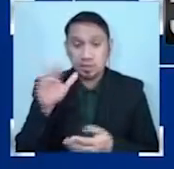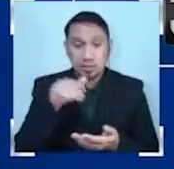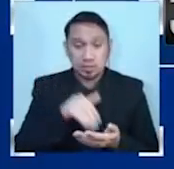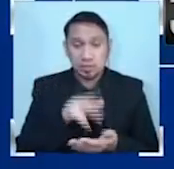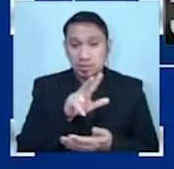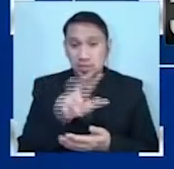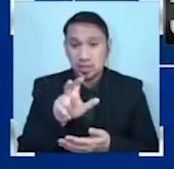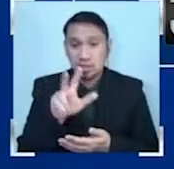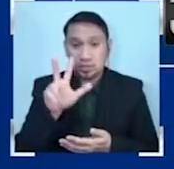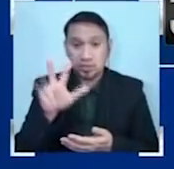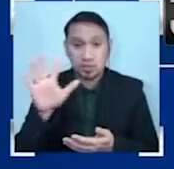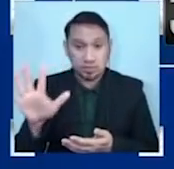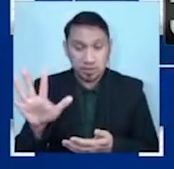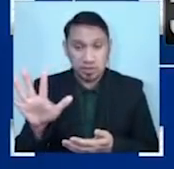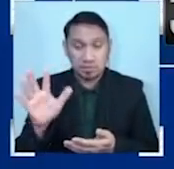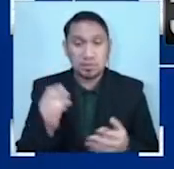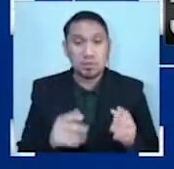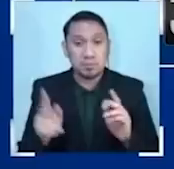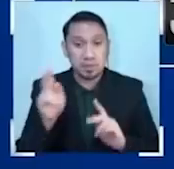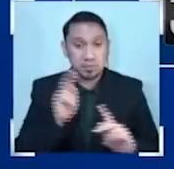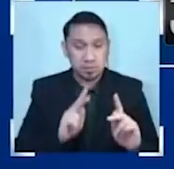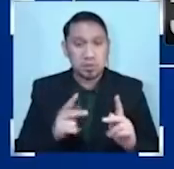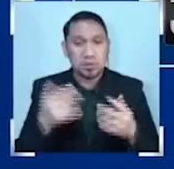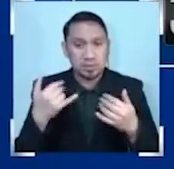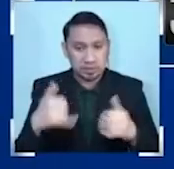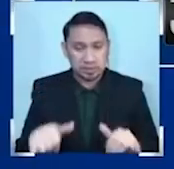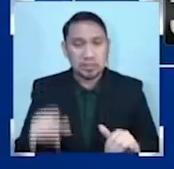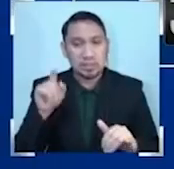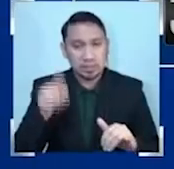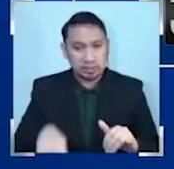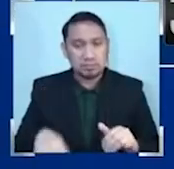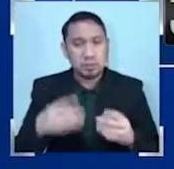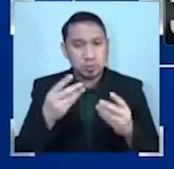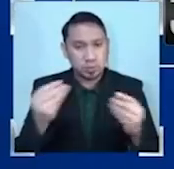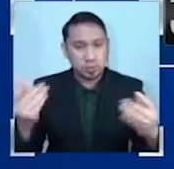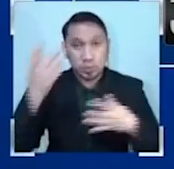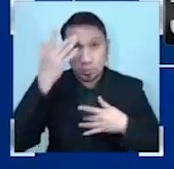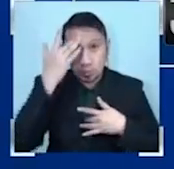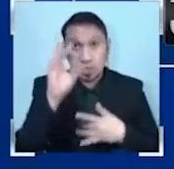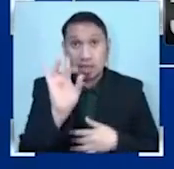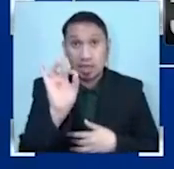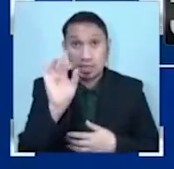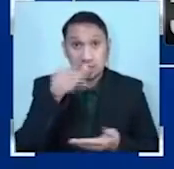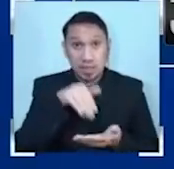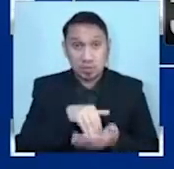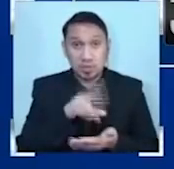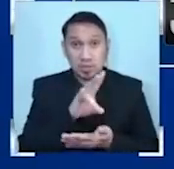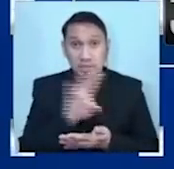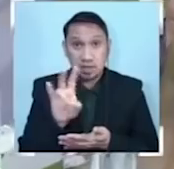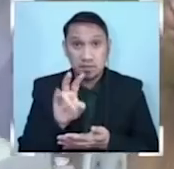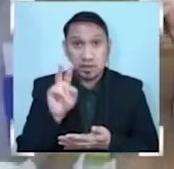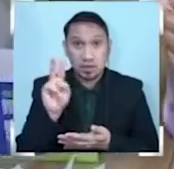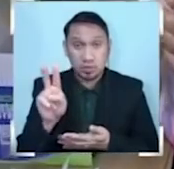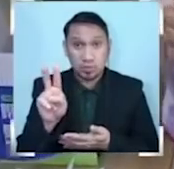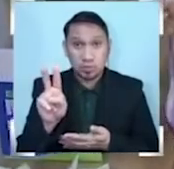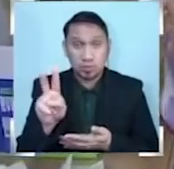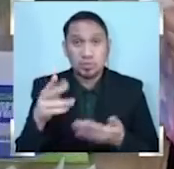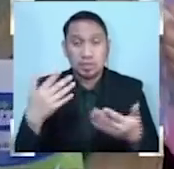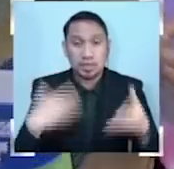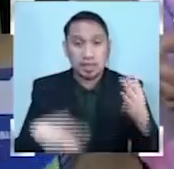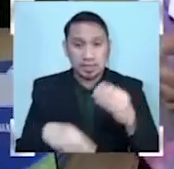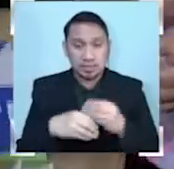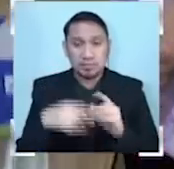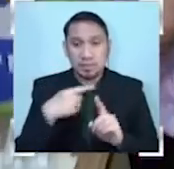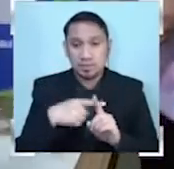153,335 ang mga nagpapagaling pa sa COVID. 8,702 ang dagdag na nagpositibo. Ako si